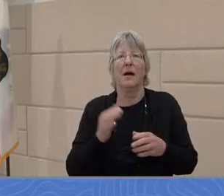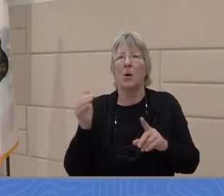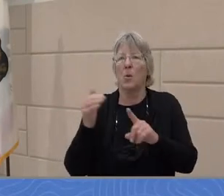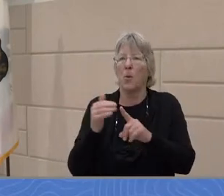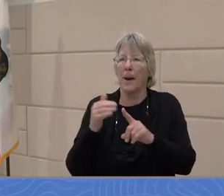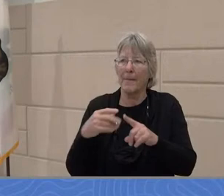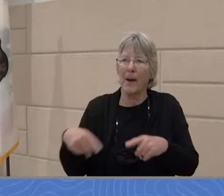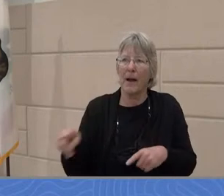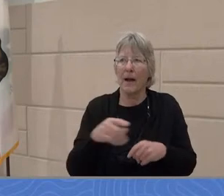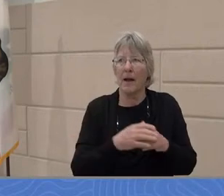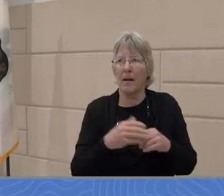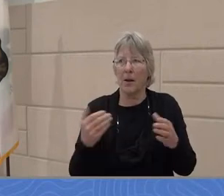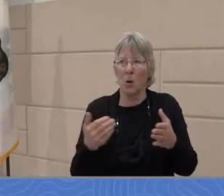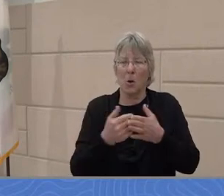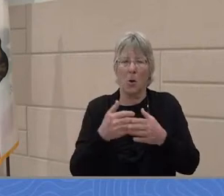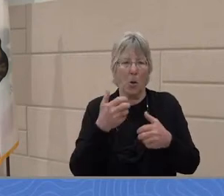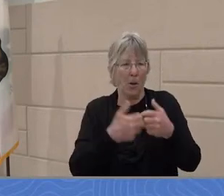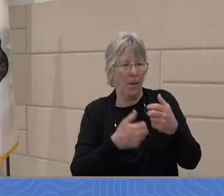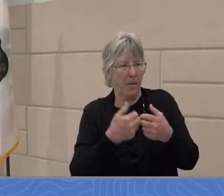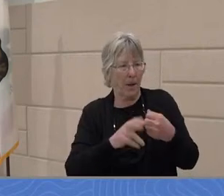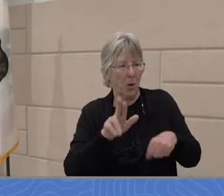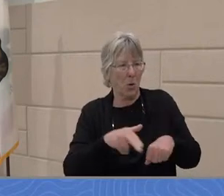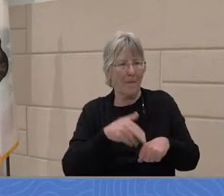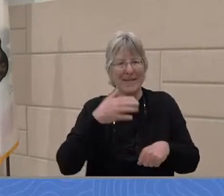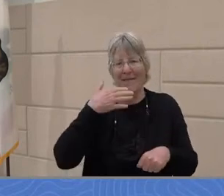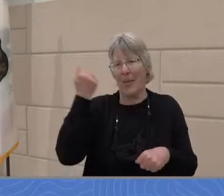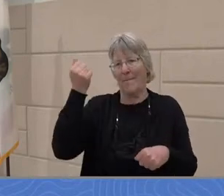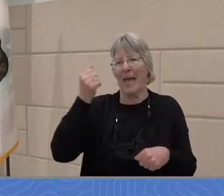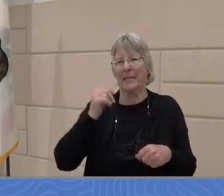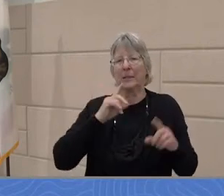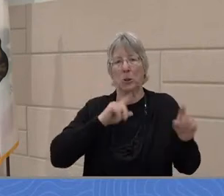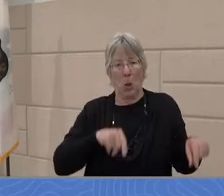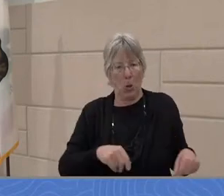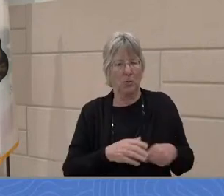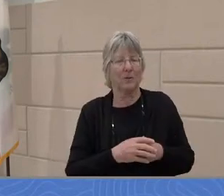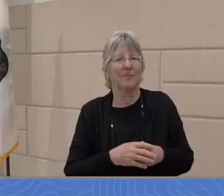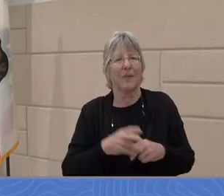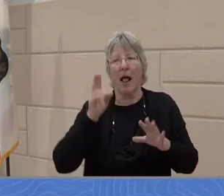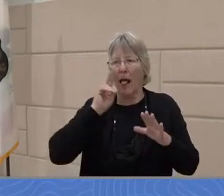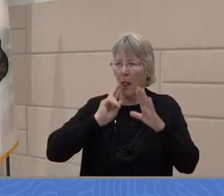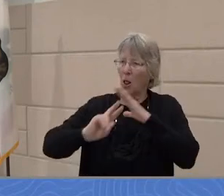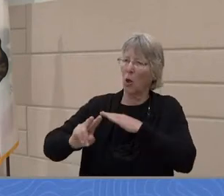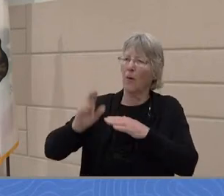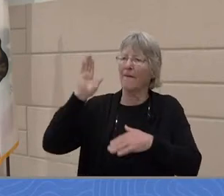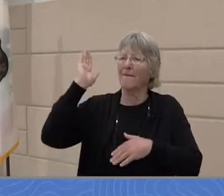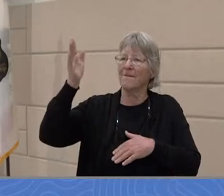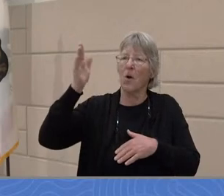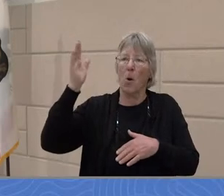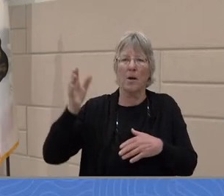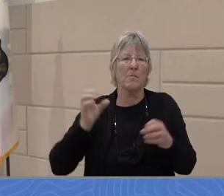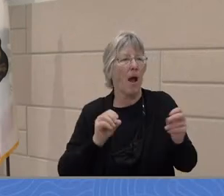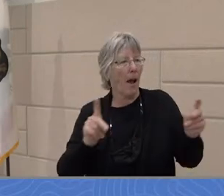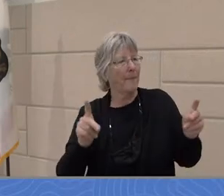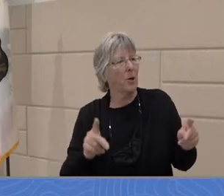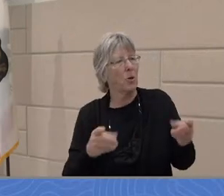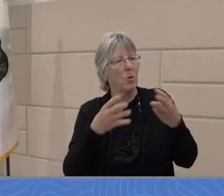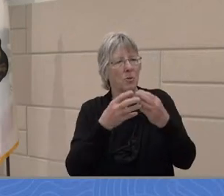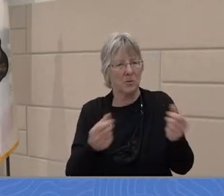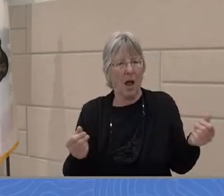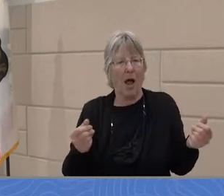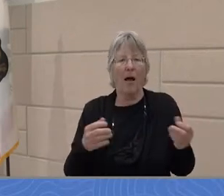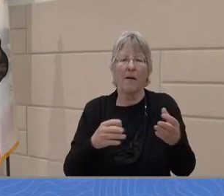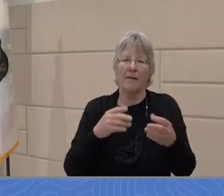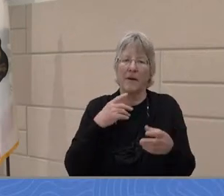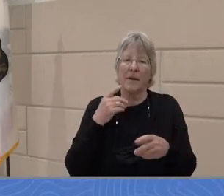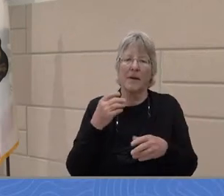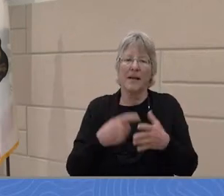សេចក្តីបារម្ភរបស់ខ្ញុំអ្វីដែលយើងមានបញ្ហាពីមុនមកខ្ញុំនឹងរងចាំធ្វើកិ